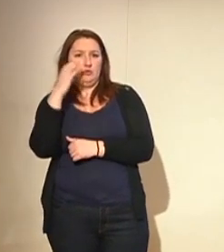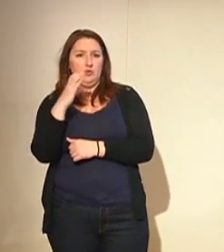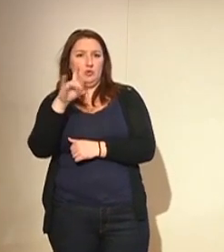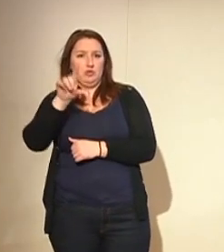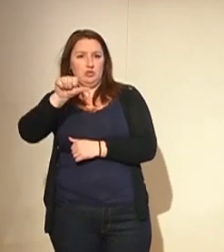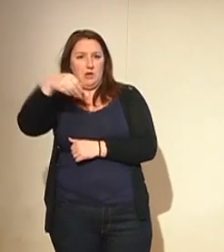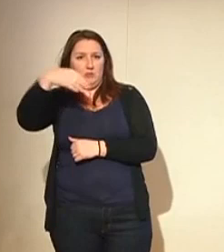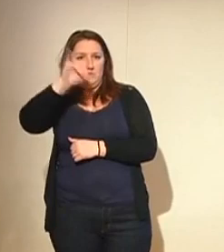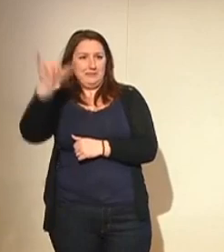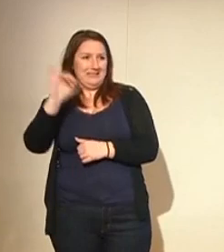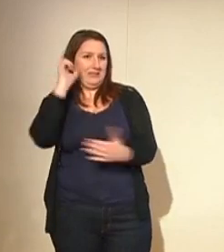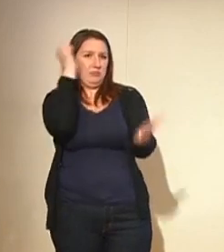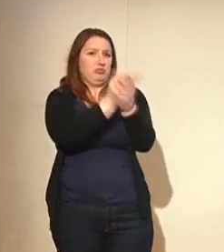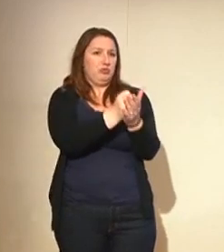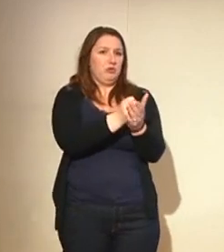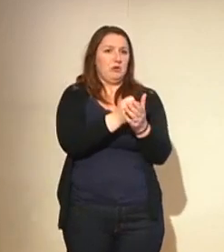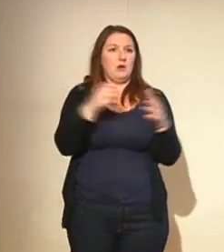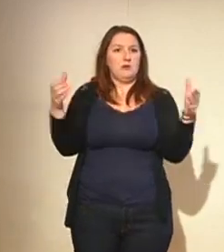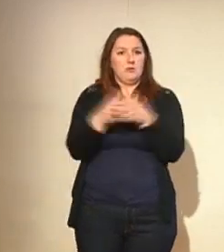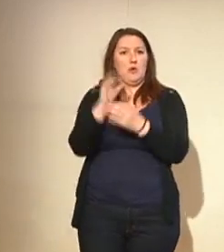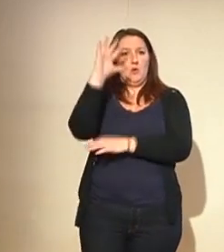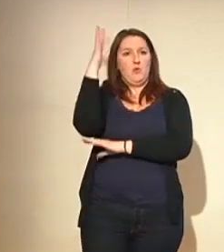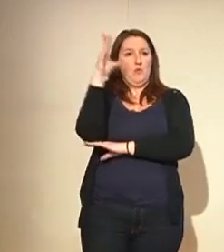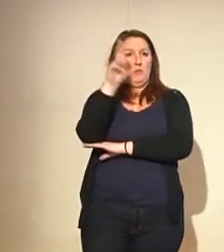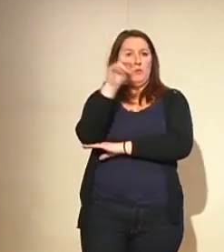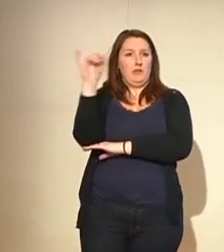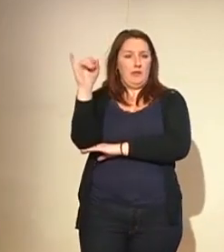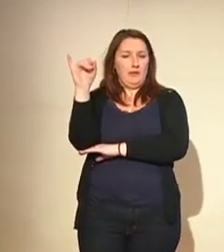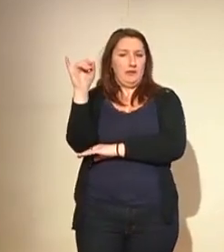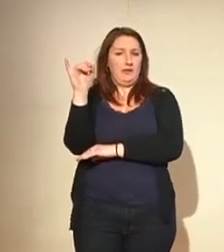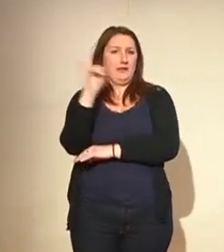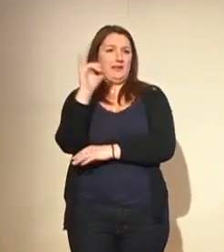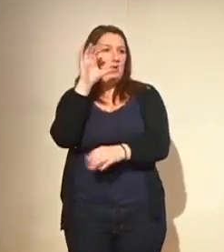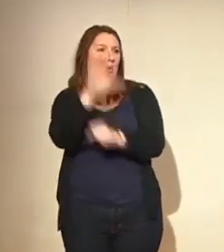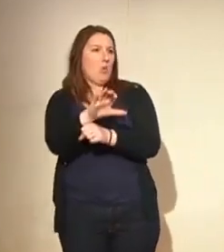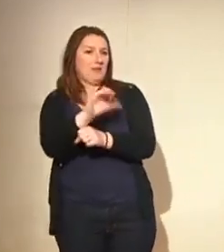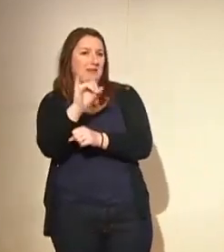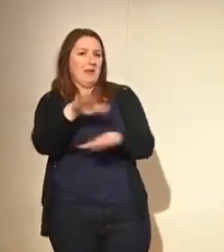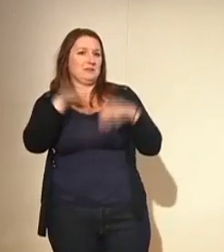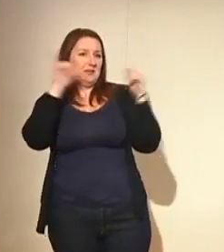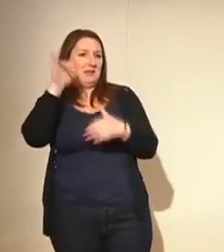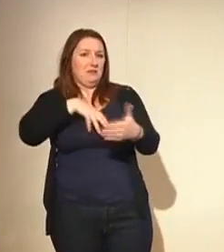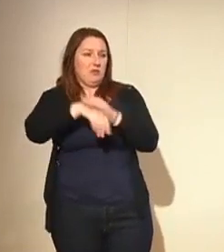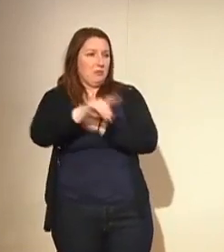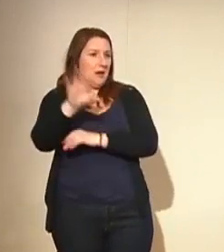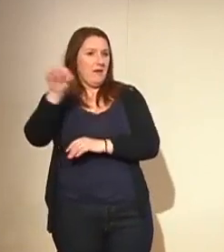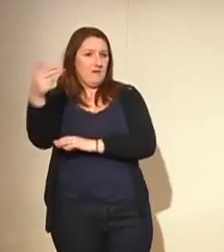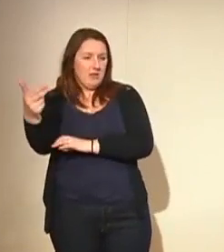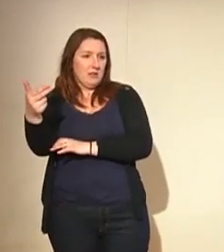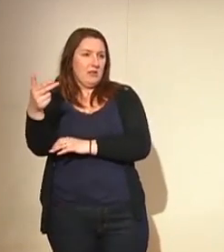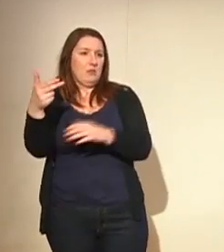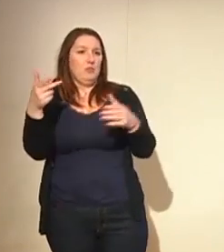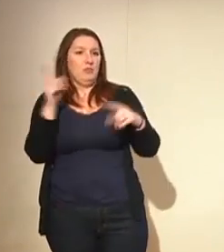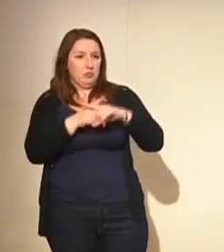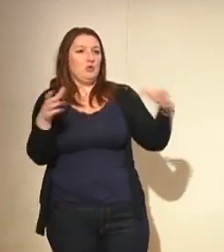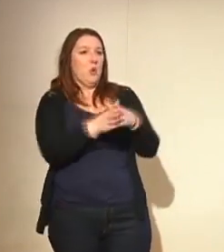pour rassemblement umpudi qui est contre qui s'abstient ne prend pas part au vote Front National et